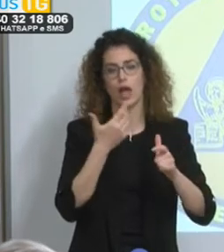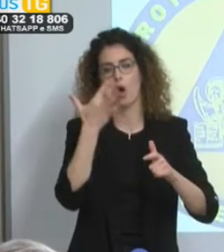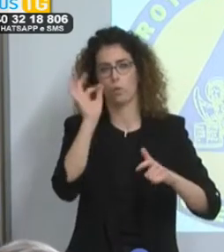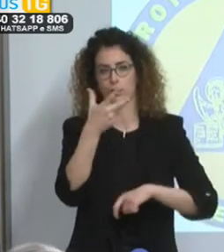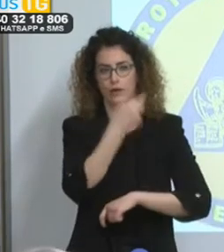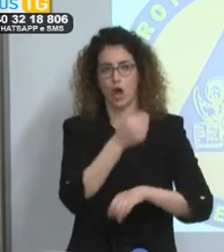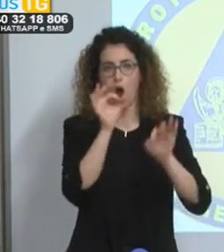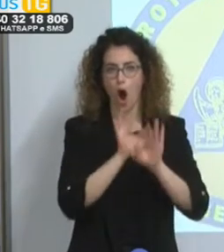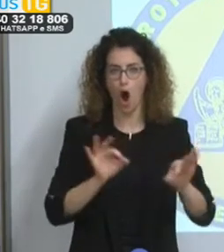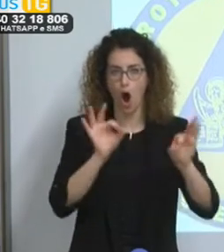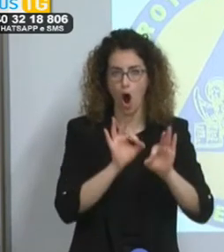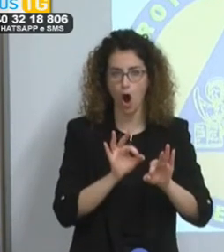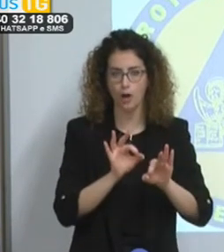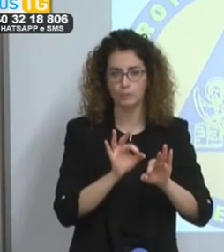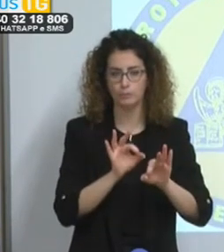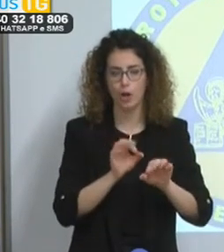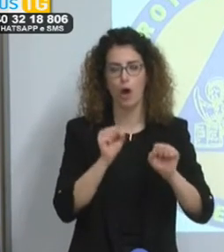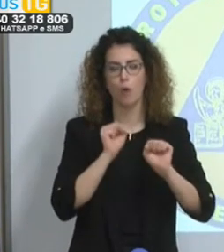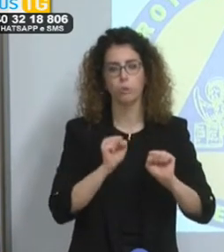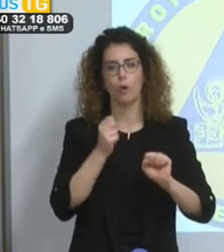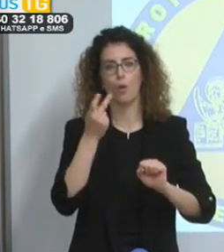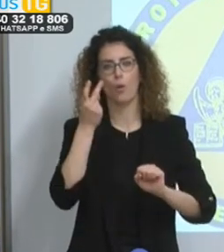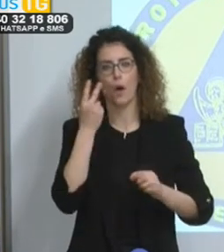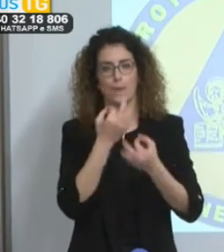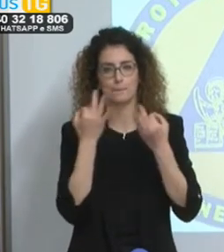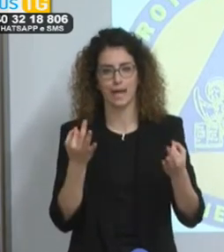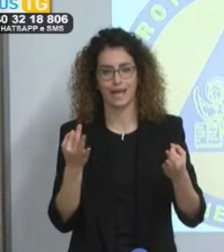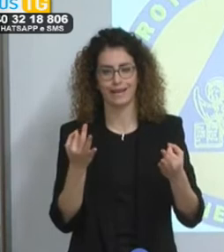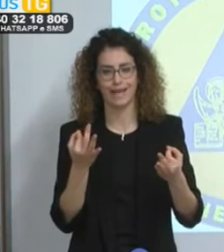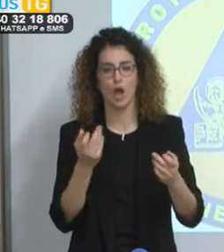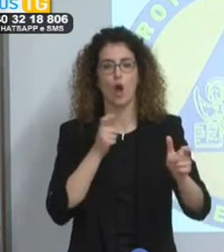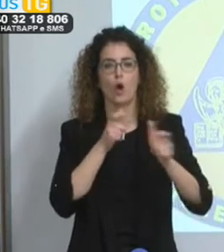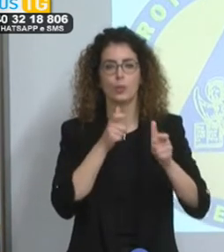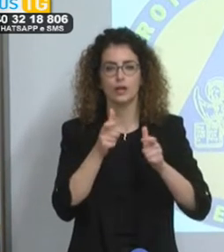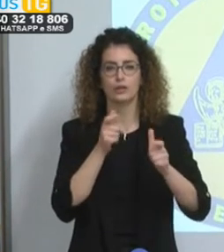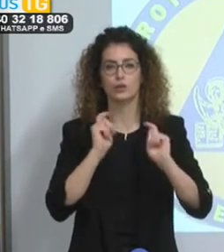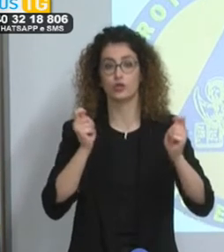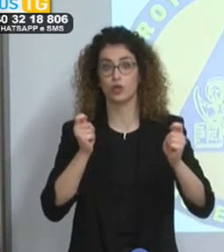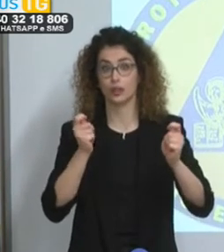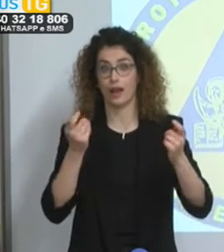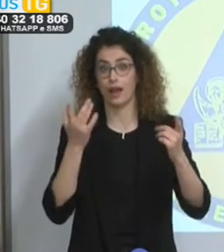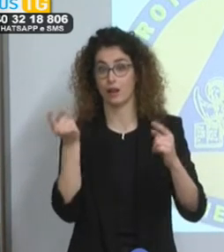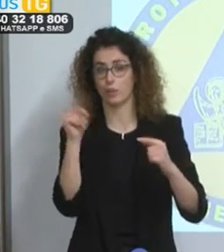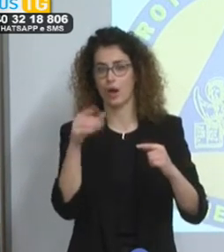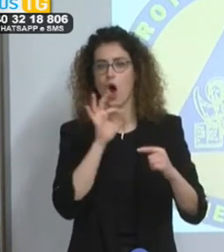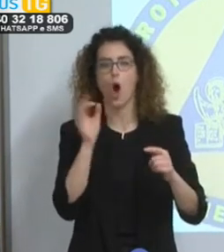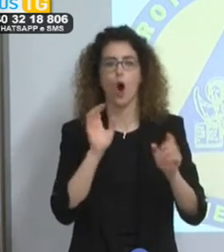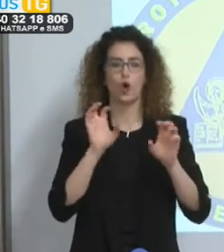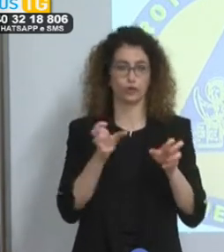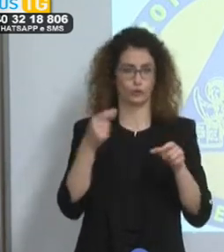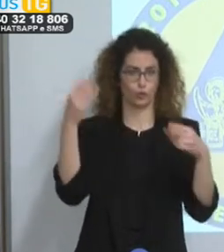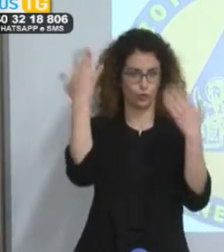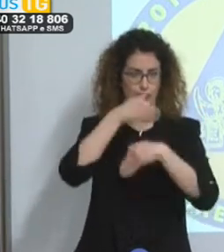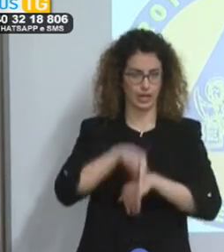che guardino con attenzione la comunicazione che ci sarà domani sui giornali o stasera in TV per le proprie località,